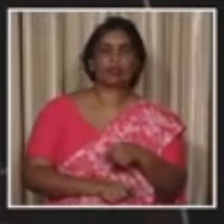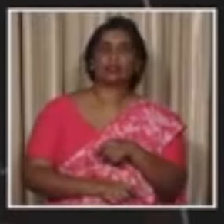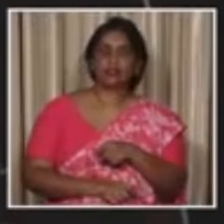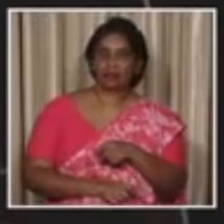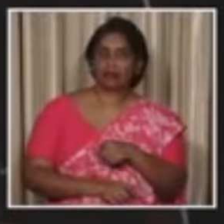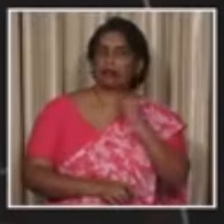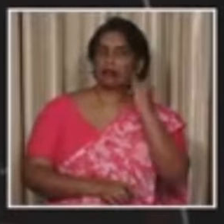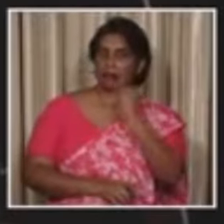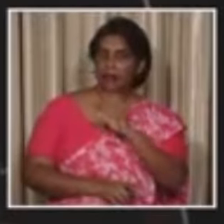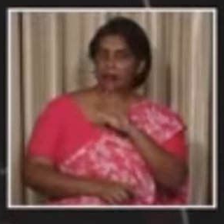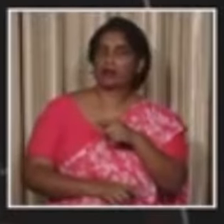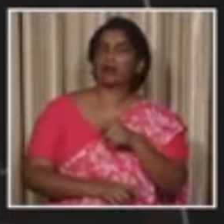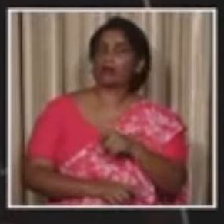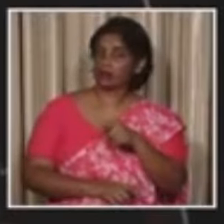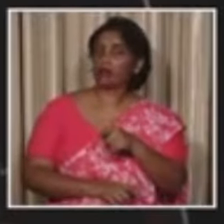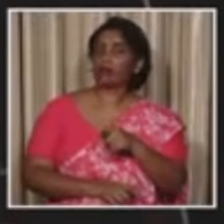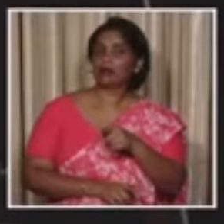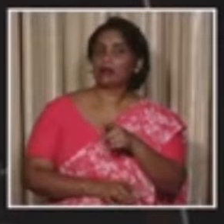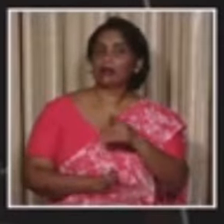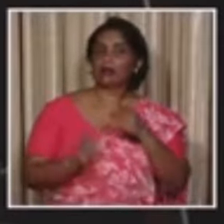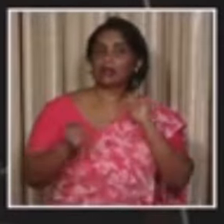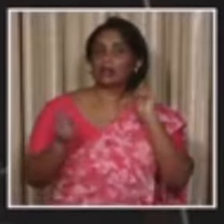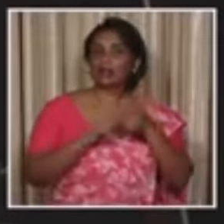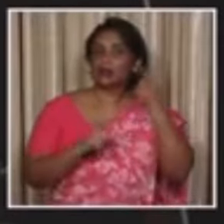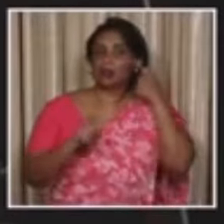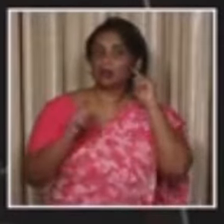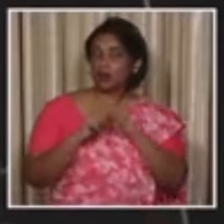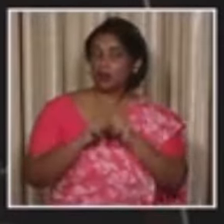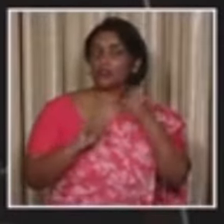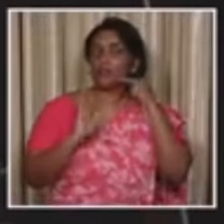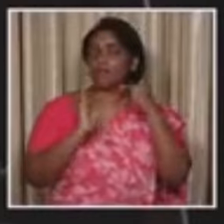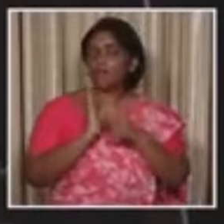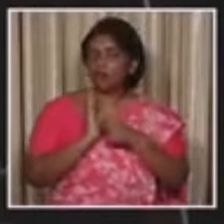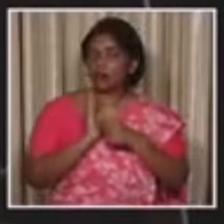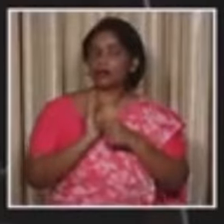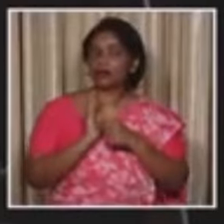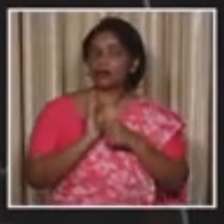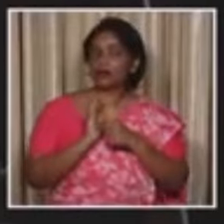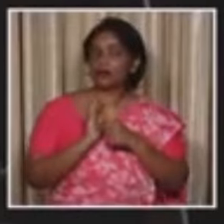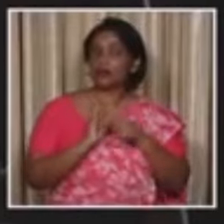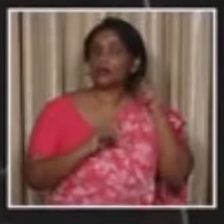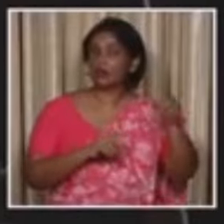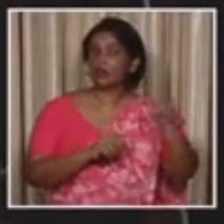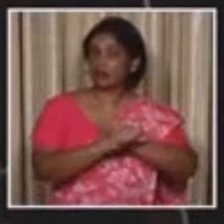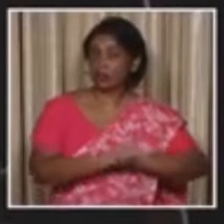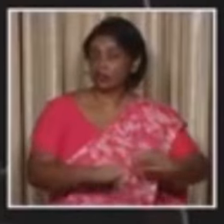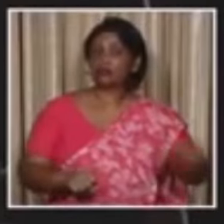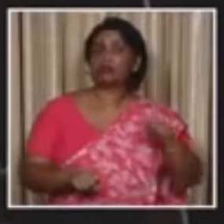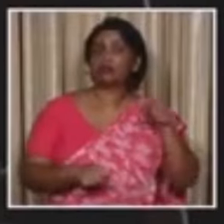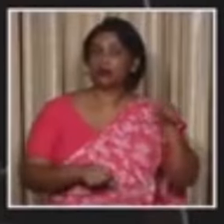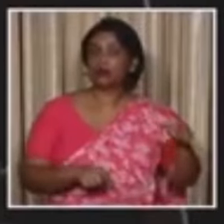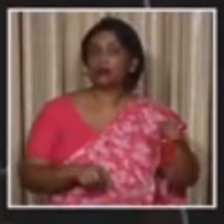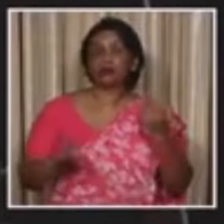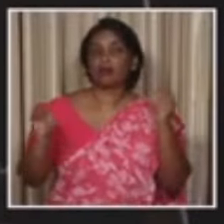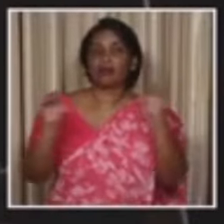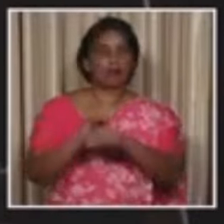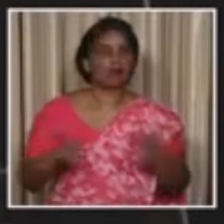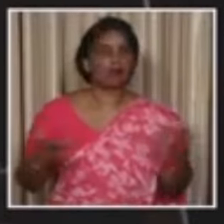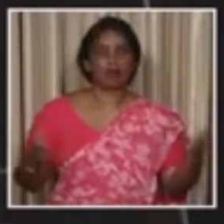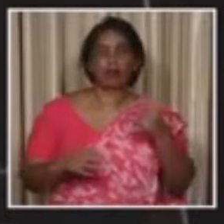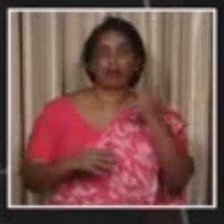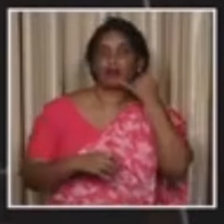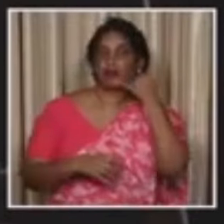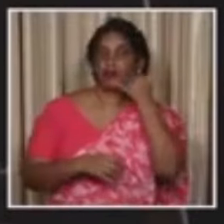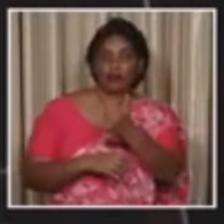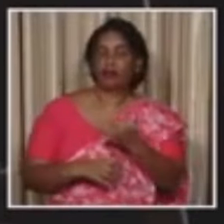එතුමට චෝදනා තියෙනවා. එතුමට මැක්ෆිස්සින් චෝදනා විභාග කරේ එතුමා නැතුව. එතුමා ඒකටවත් ඉදිරිපත් වුණේ නැහැ දුරකථන